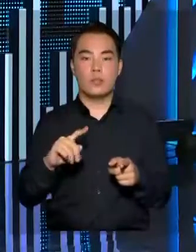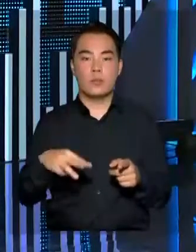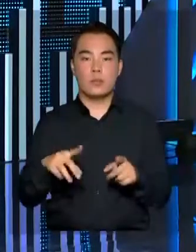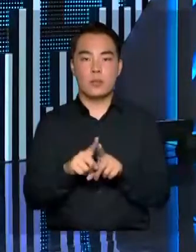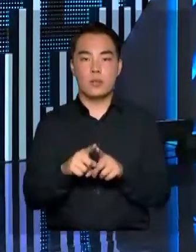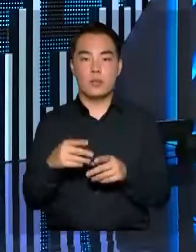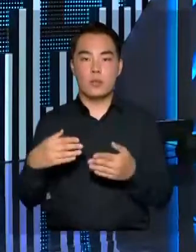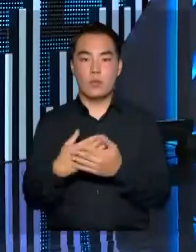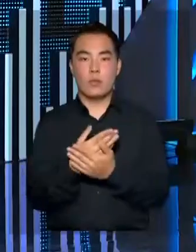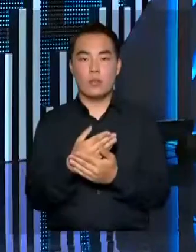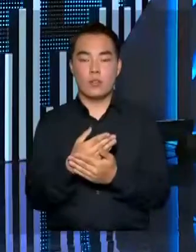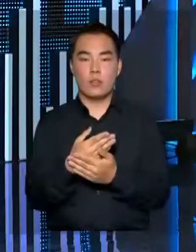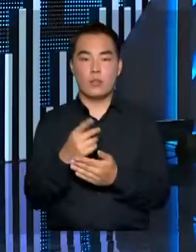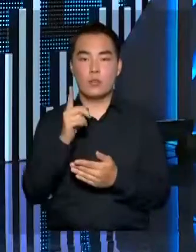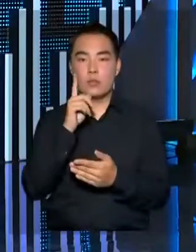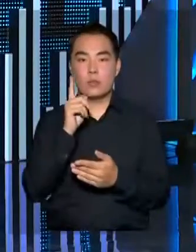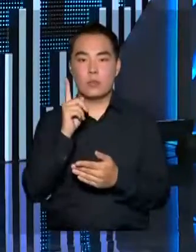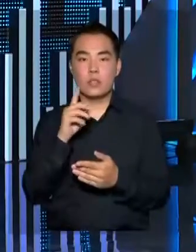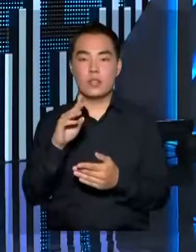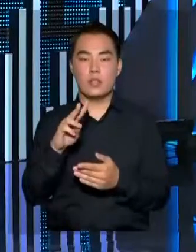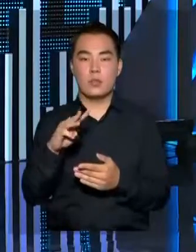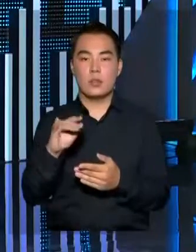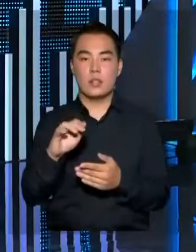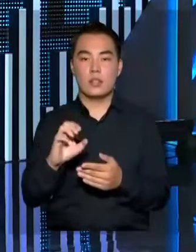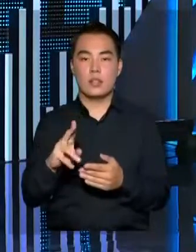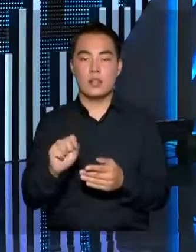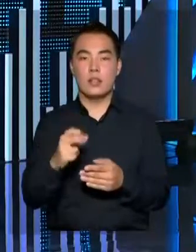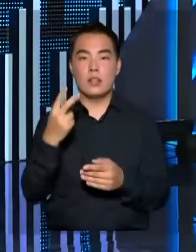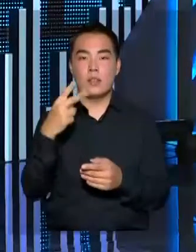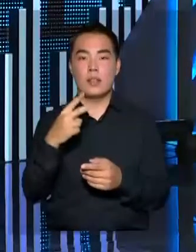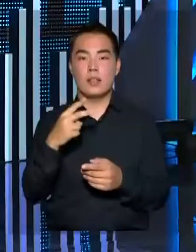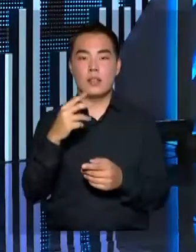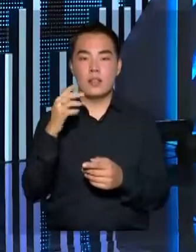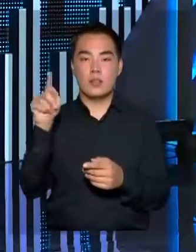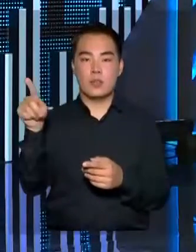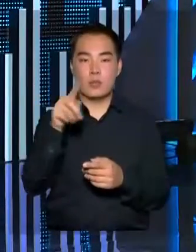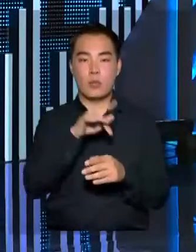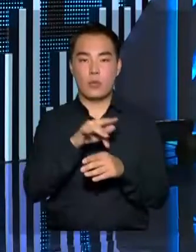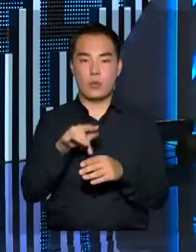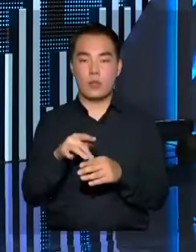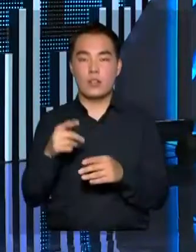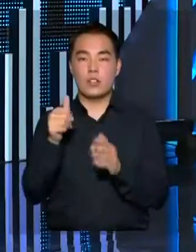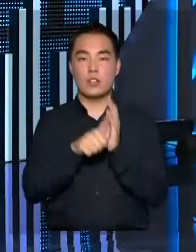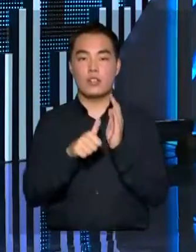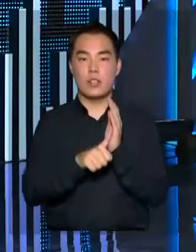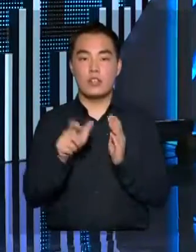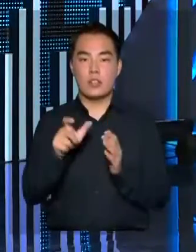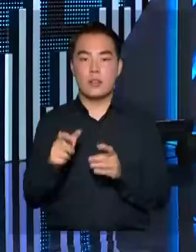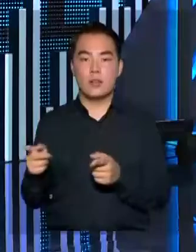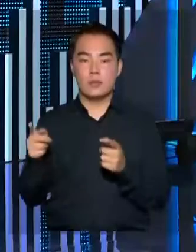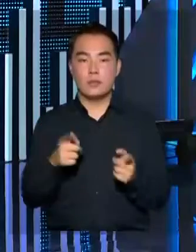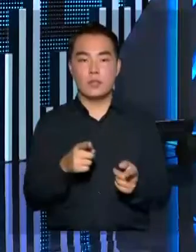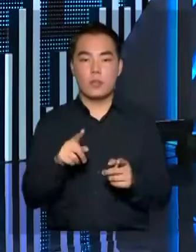жұмысын бастады. Басқосуға ЮНЕСКО-ның бастамасымен 20 елден 60 халықаралық сарапшы қатысуда. Олар бүкіл әлемдік